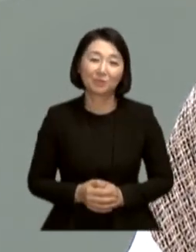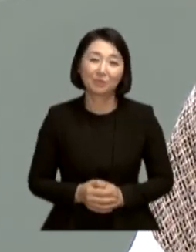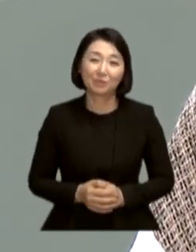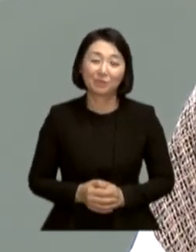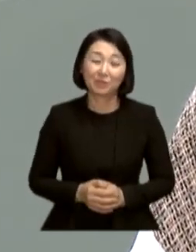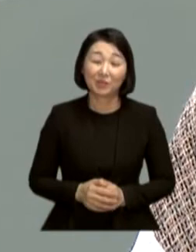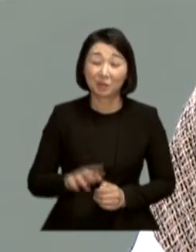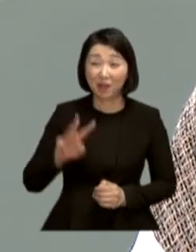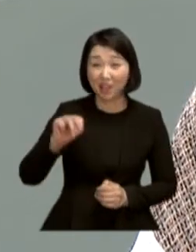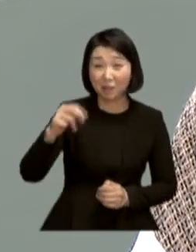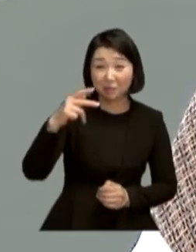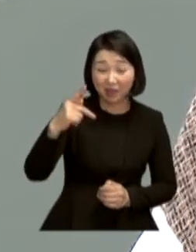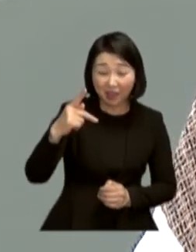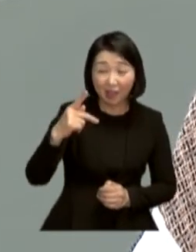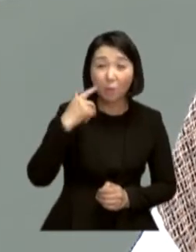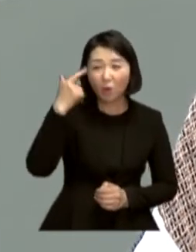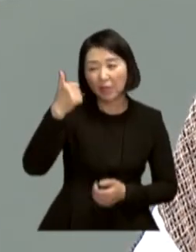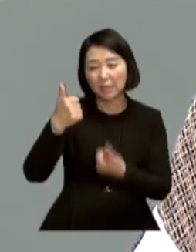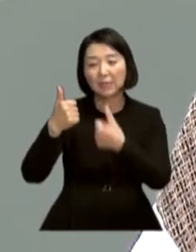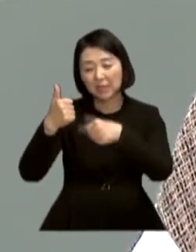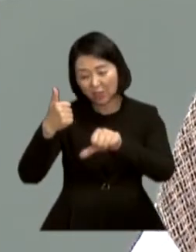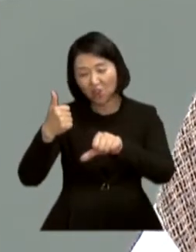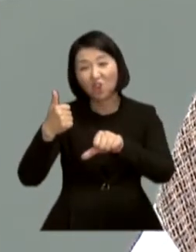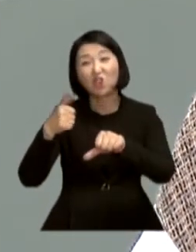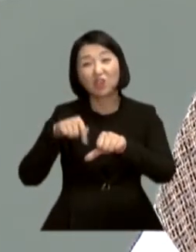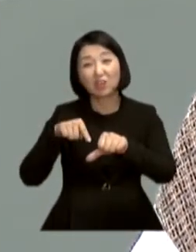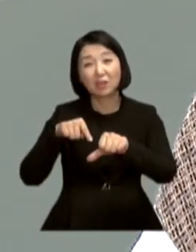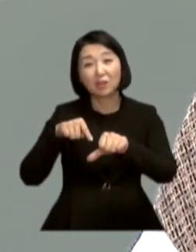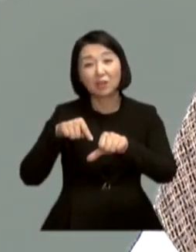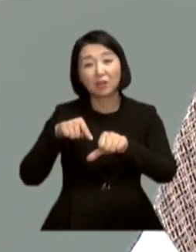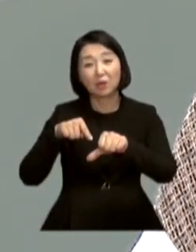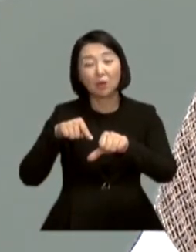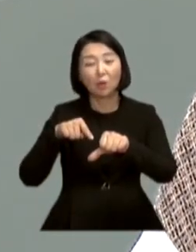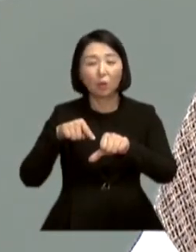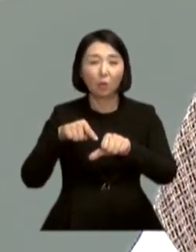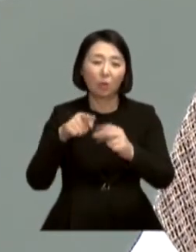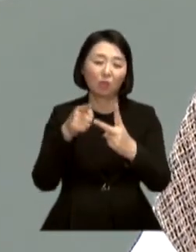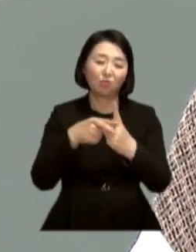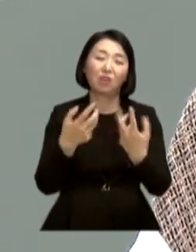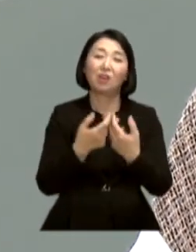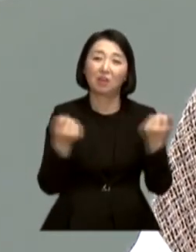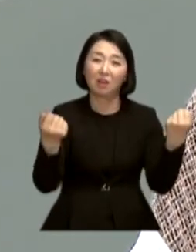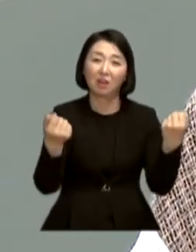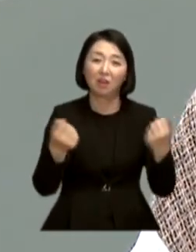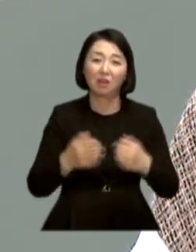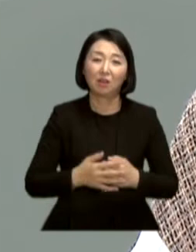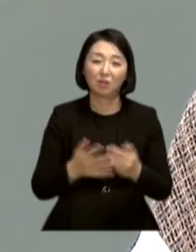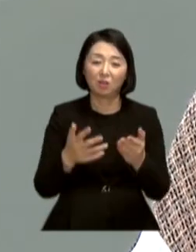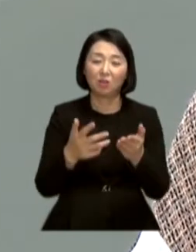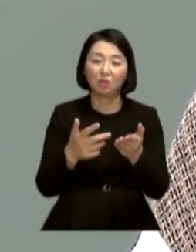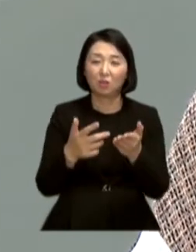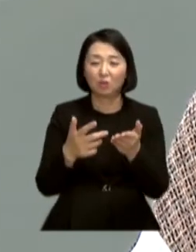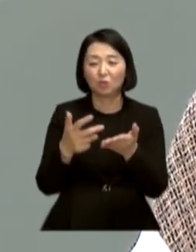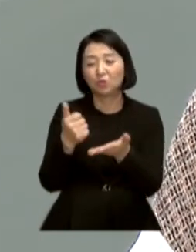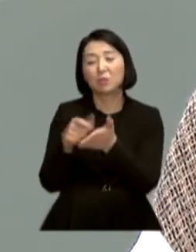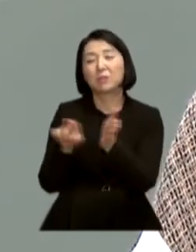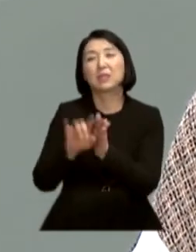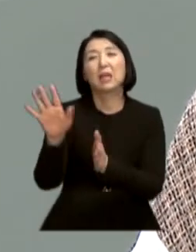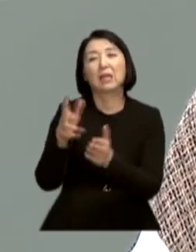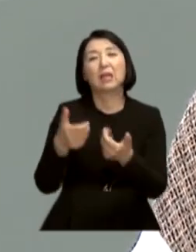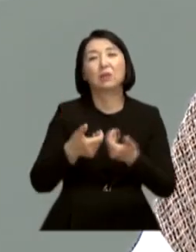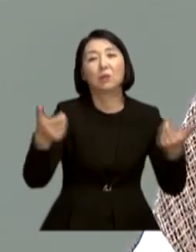MK, 그러니까 미셔너리 키즈라고 부르는데 MK 자녀들이 너무 극단으로 나눠져요. 정말 주님을 떠나는 친구도